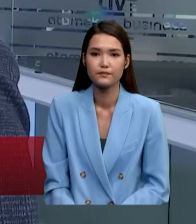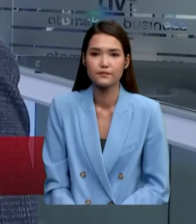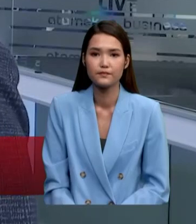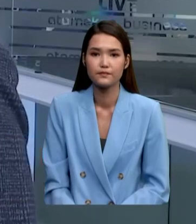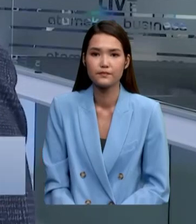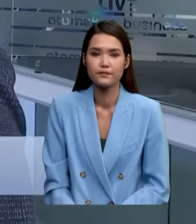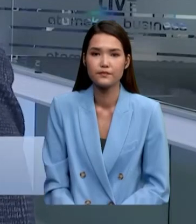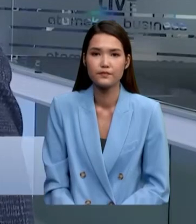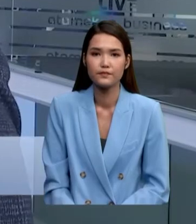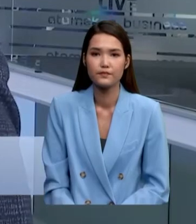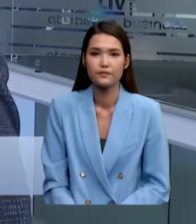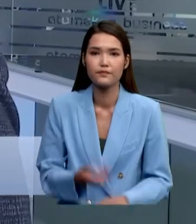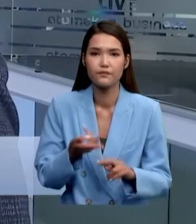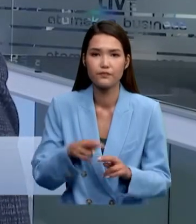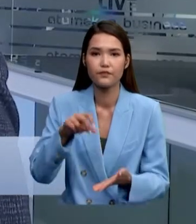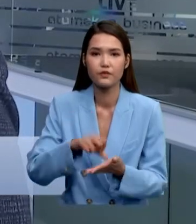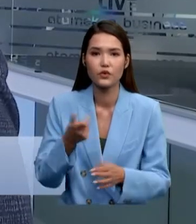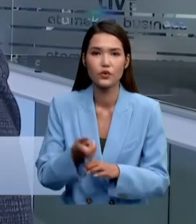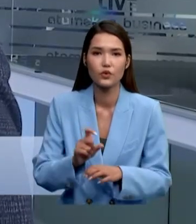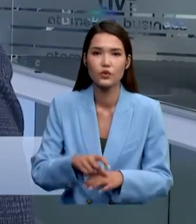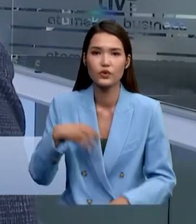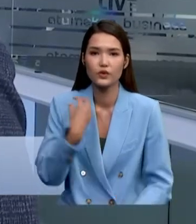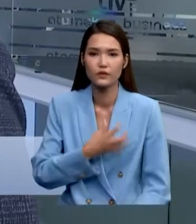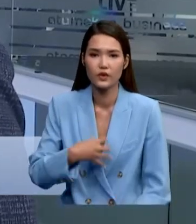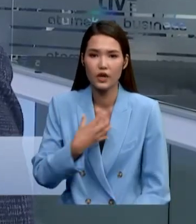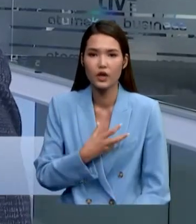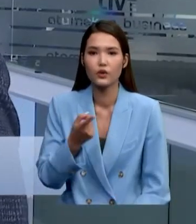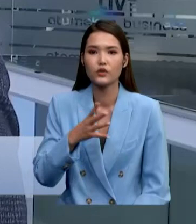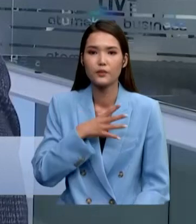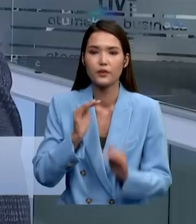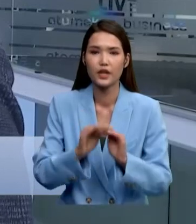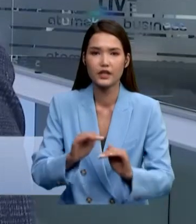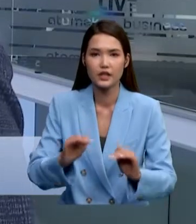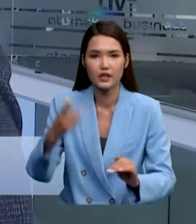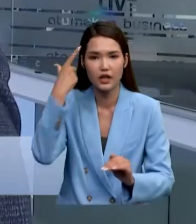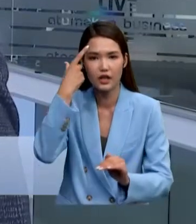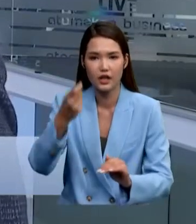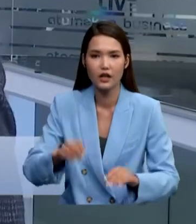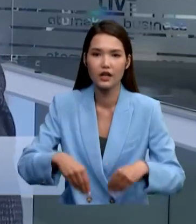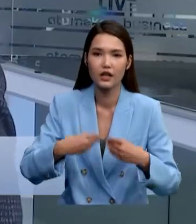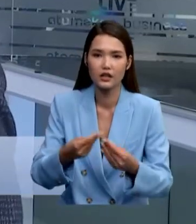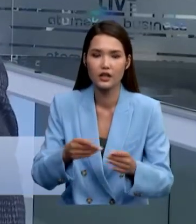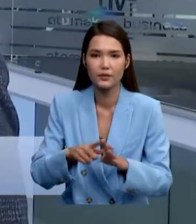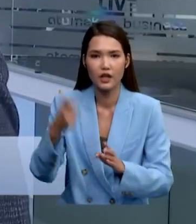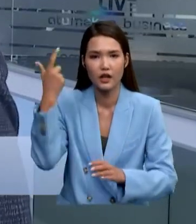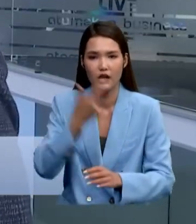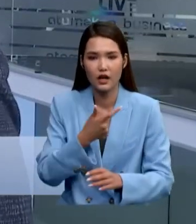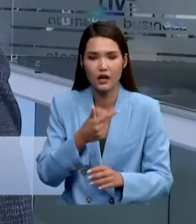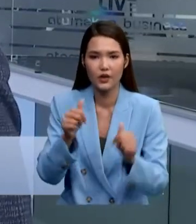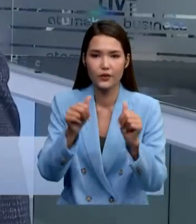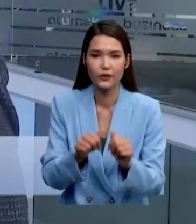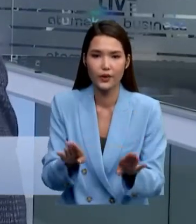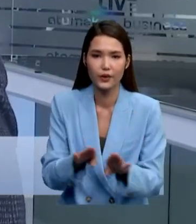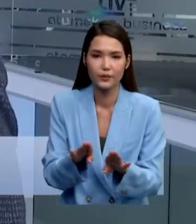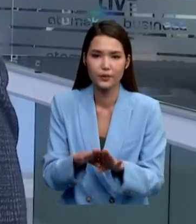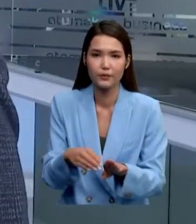Поэтому для нас очень важно дать детям информацию о так называемой цифровой грамотности.